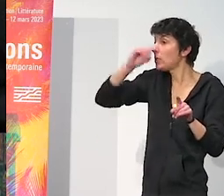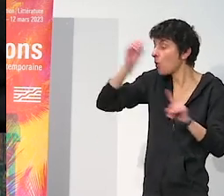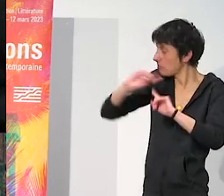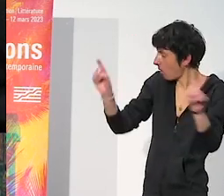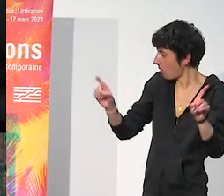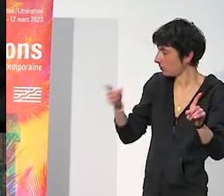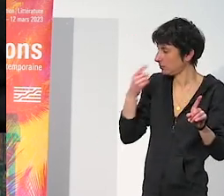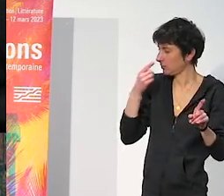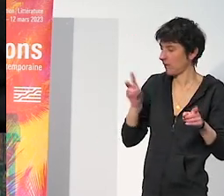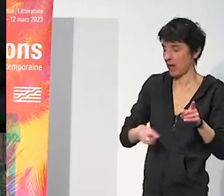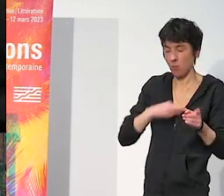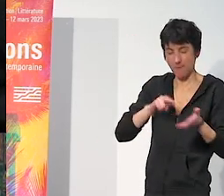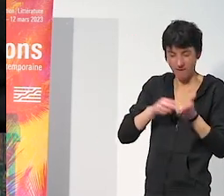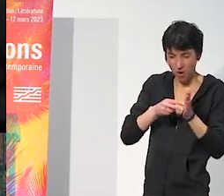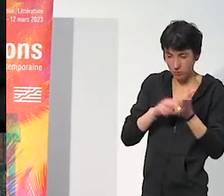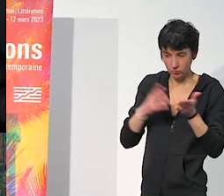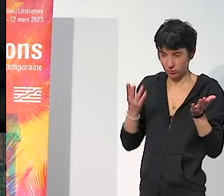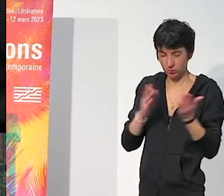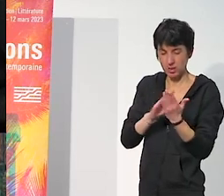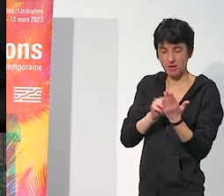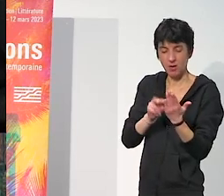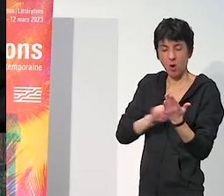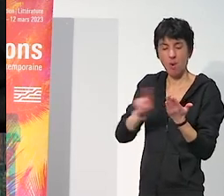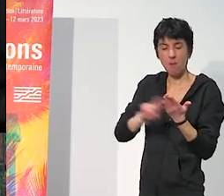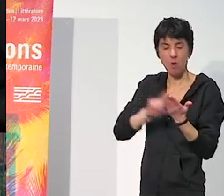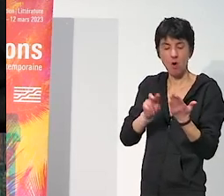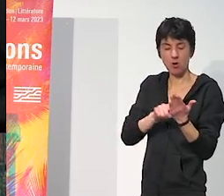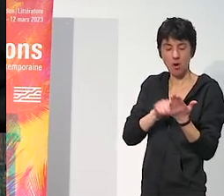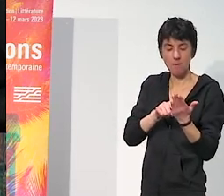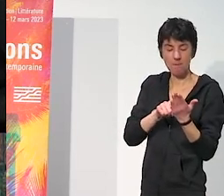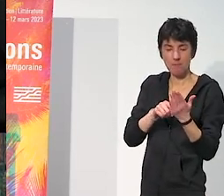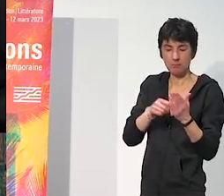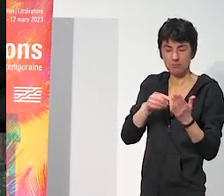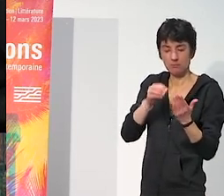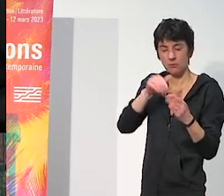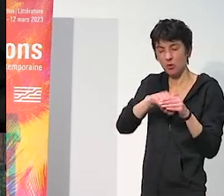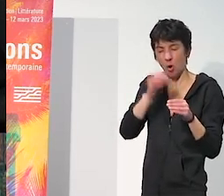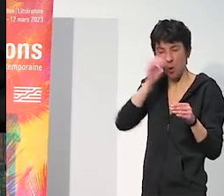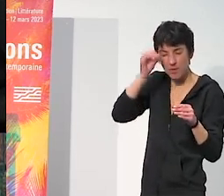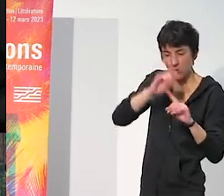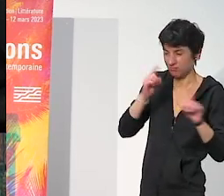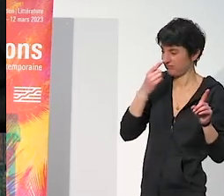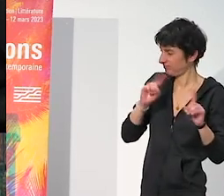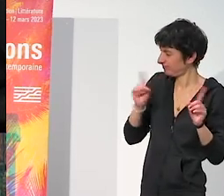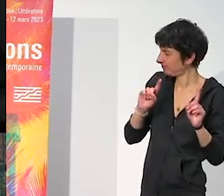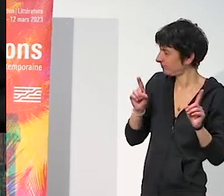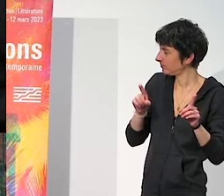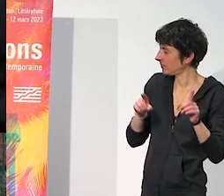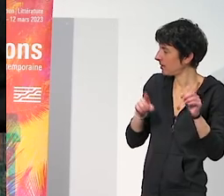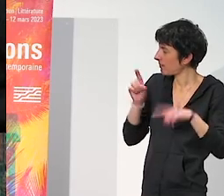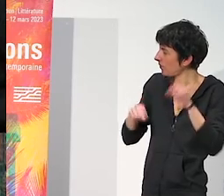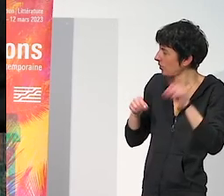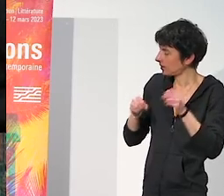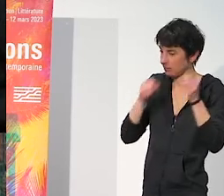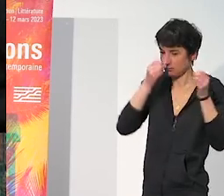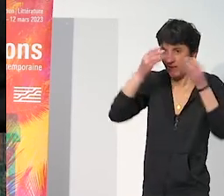Je me méfie vraiment beaucoup des romans à opinion. Des romans qui voudraient avoir un trop d'effet sur le réel, oui,